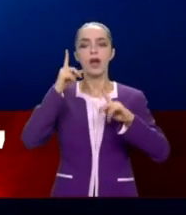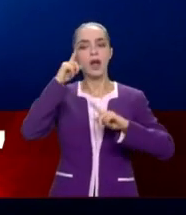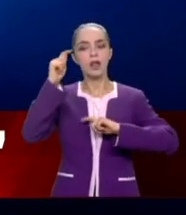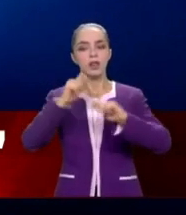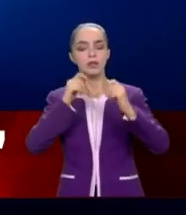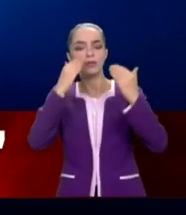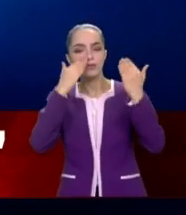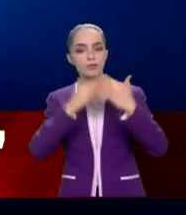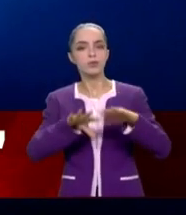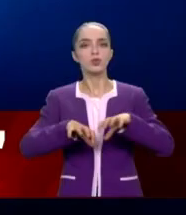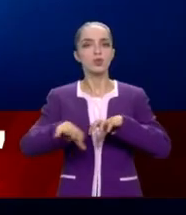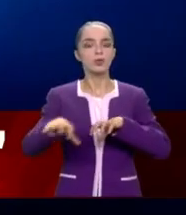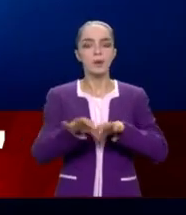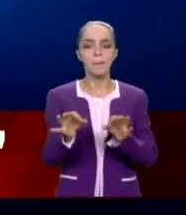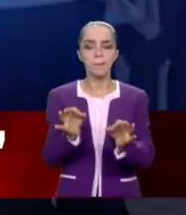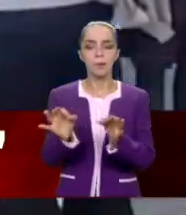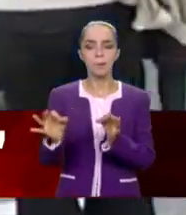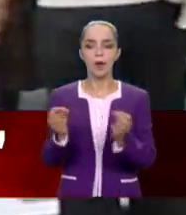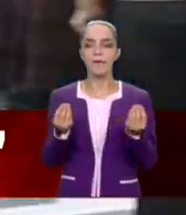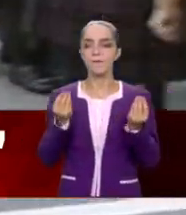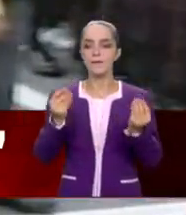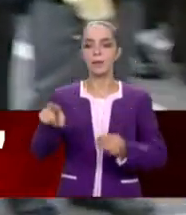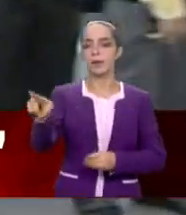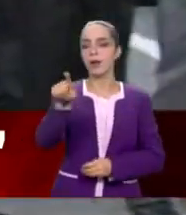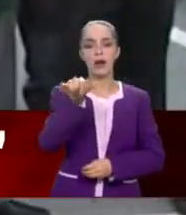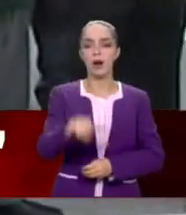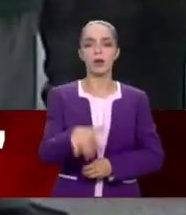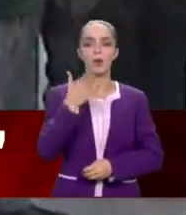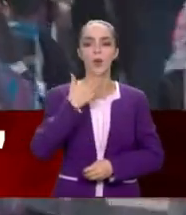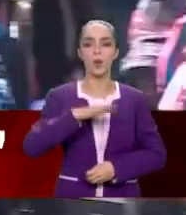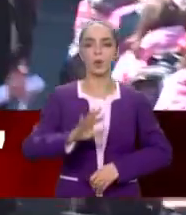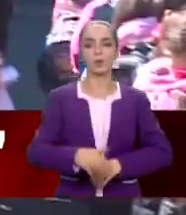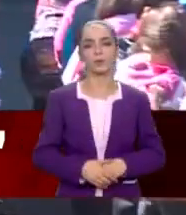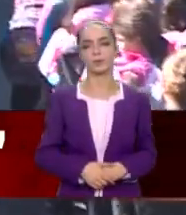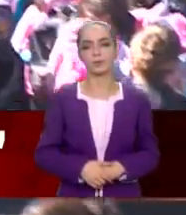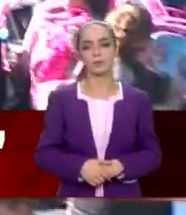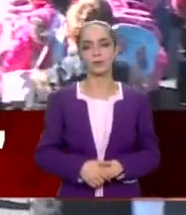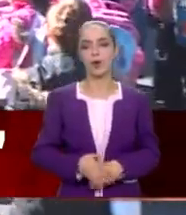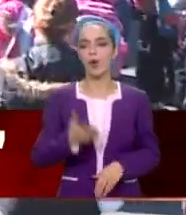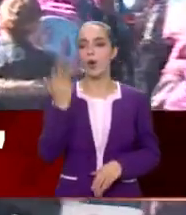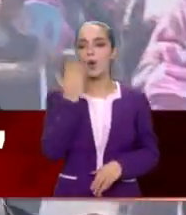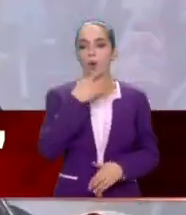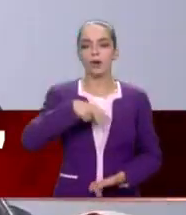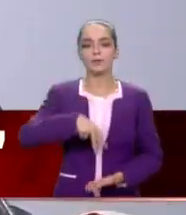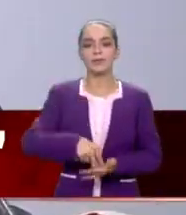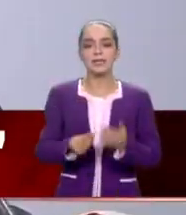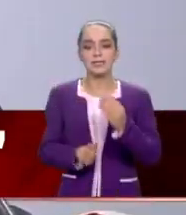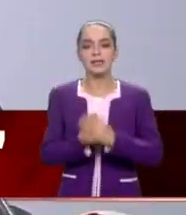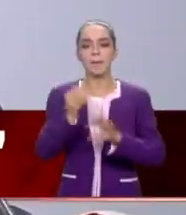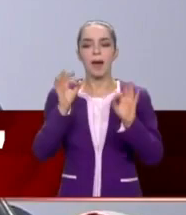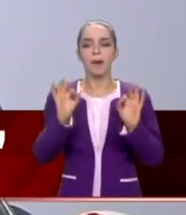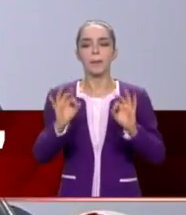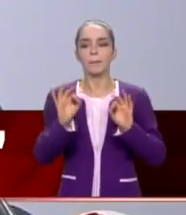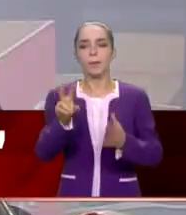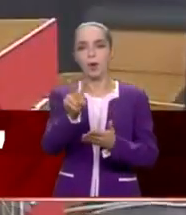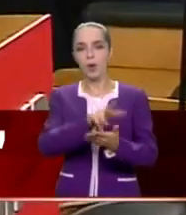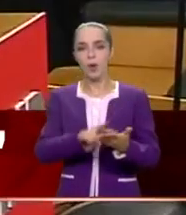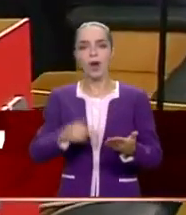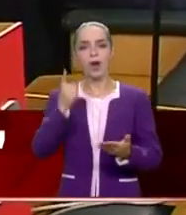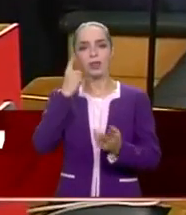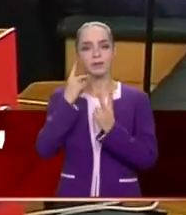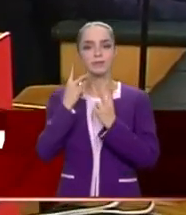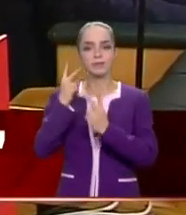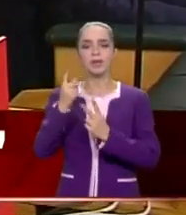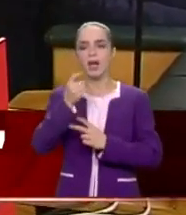kutuplaşmayı tahrik etmeye hiç kimsenin hakkı yoktur. Öğrenci andının okullarda okutulmasına engel çıkartmak haysiyetli ve demokratik bir